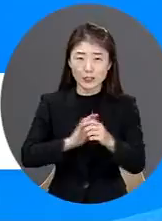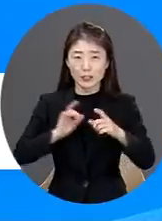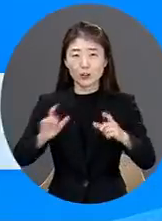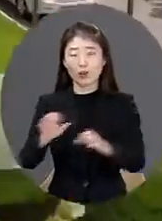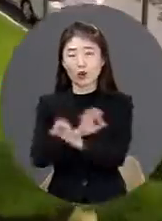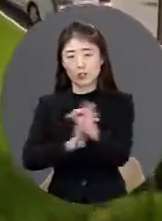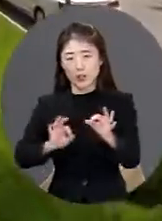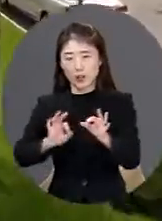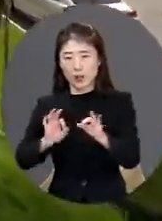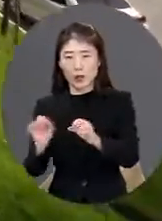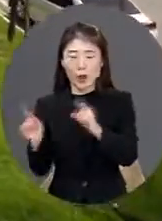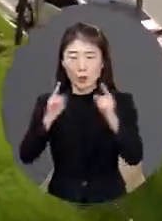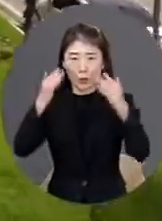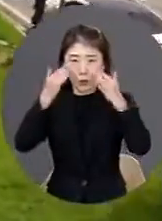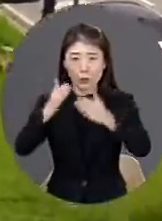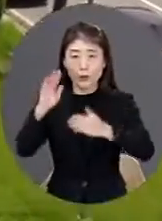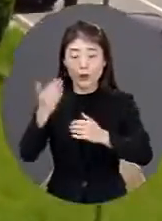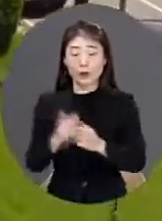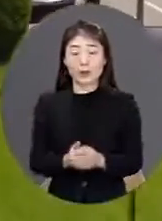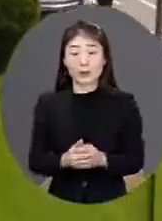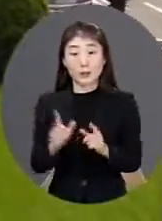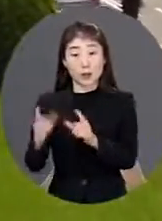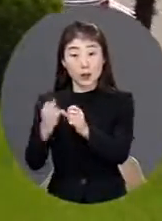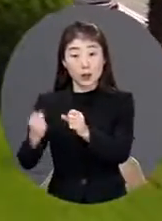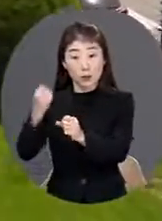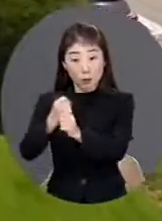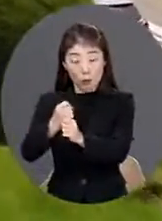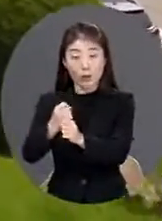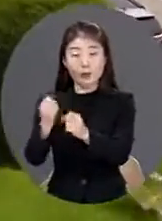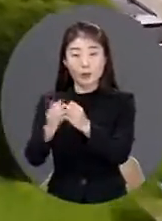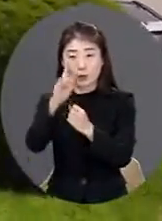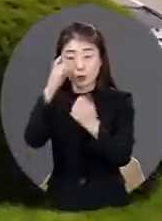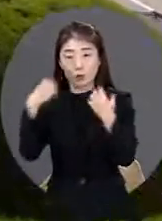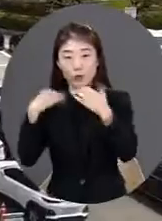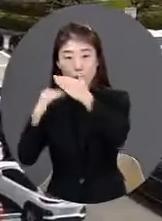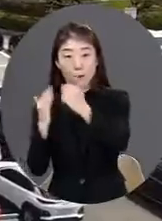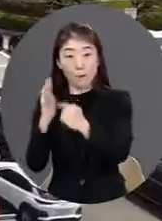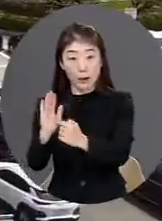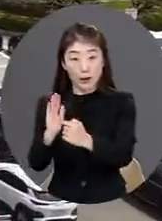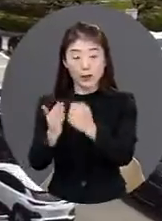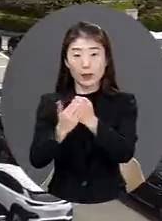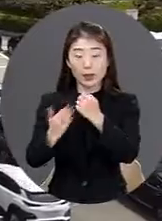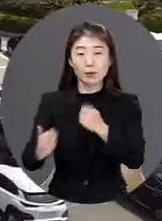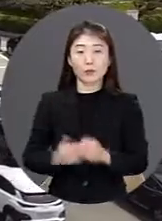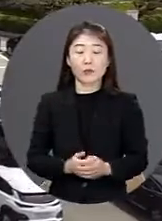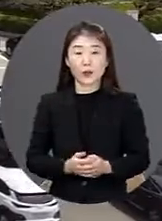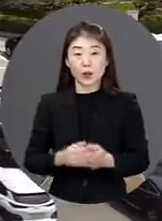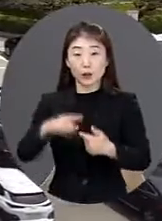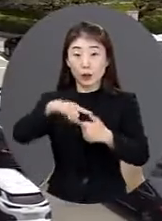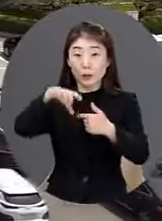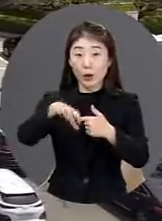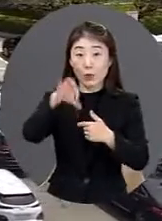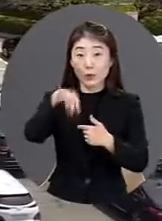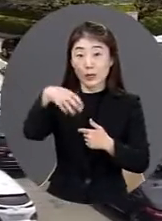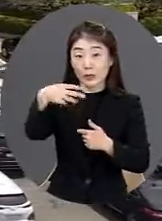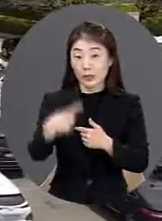같습니다. 일상 회복을 위한 정부의 윤곽이 나오면서 멀게만 느껴지던 경남